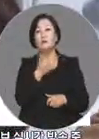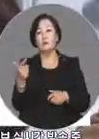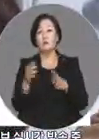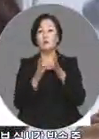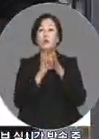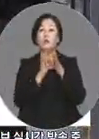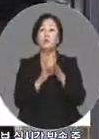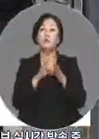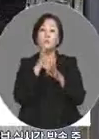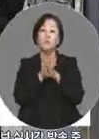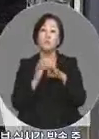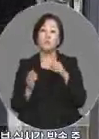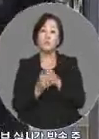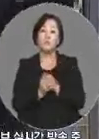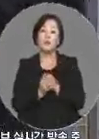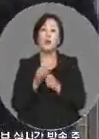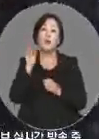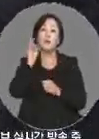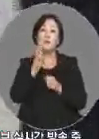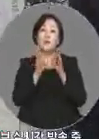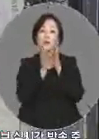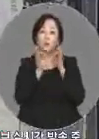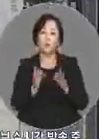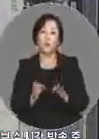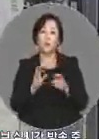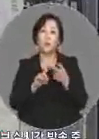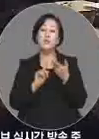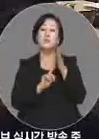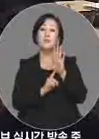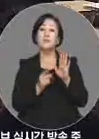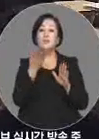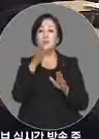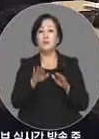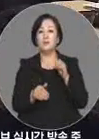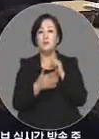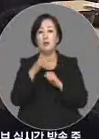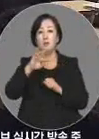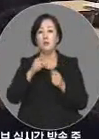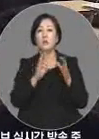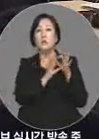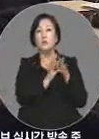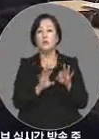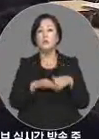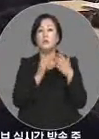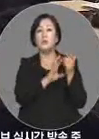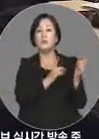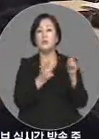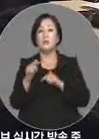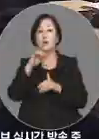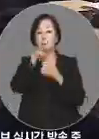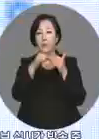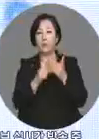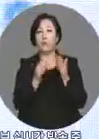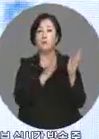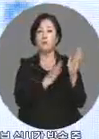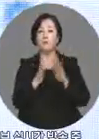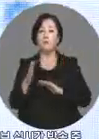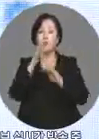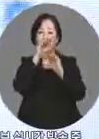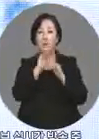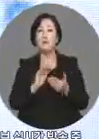관심을 보였습니다. 사흘 동안 열리는 전시회에서는 수소와 관련된 다양한 세미나와 포럼도